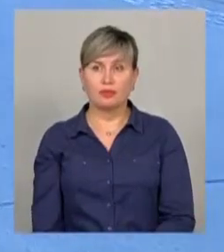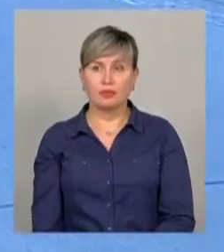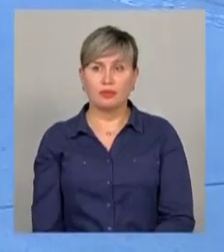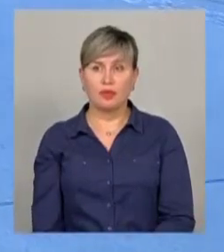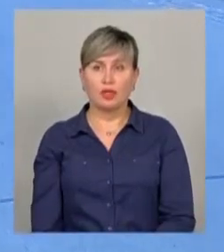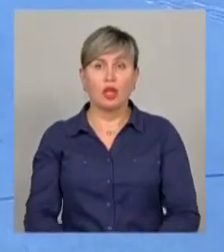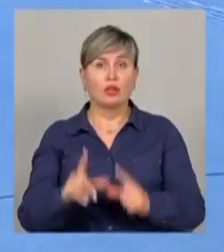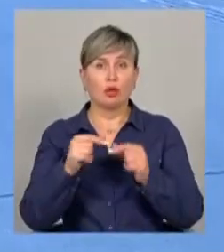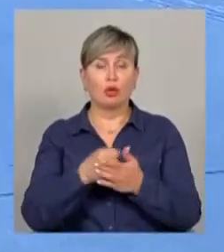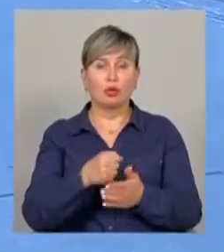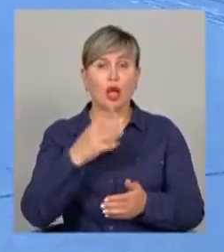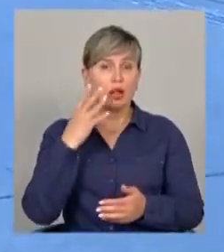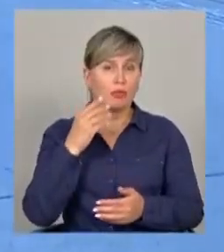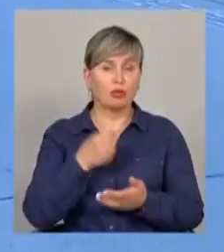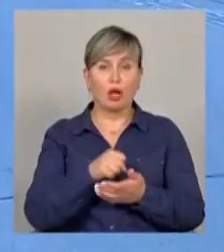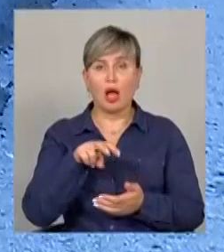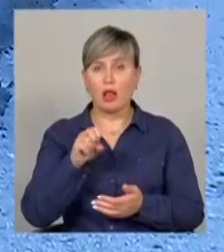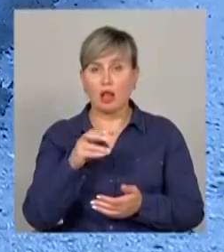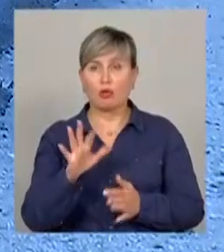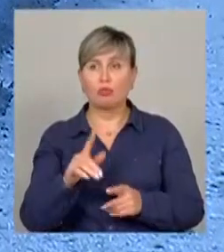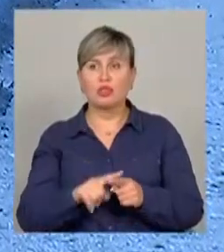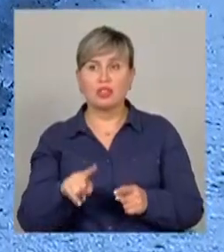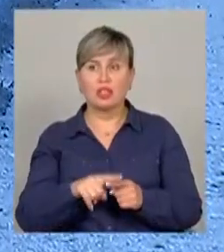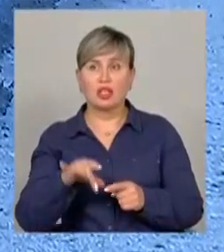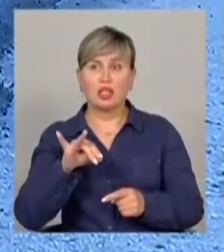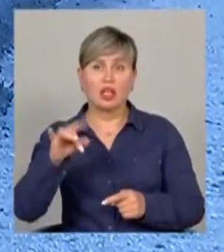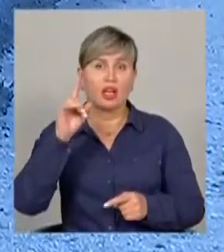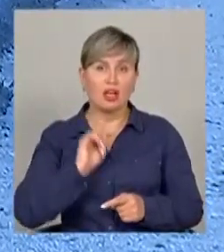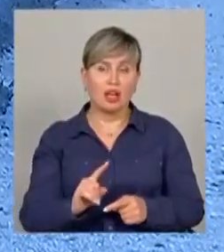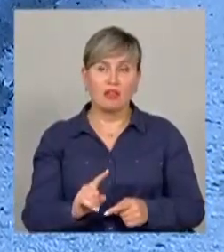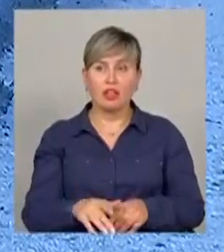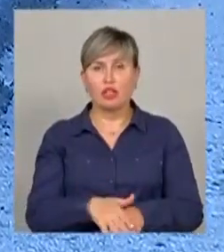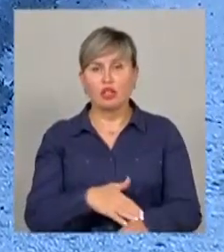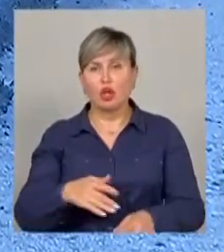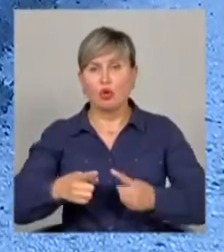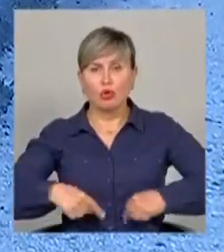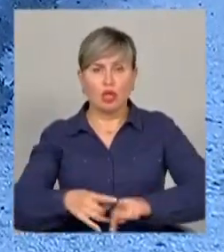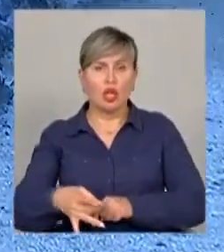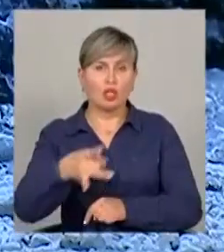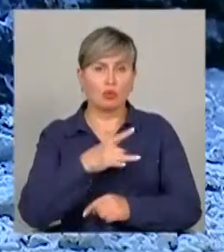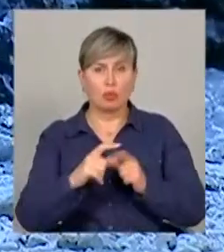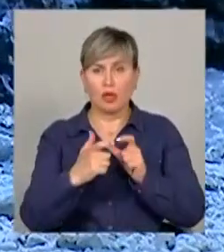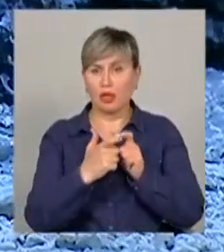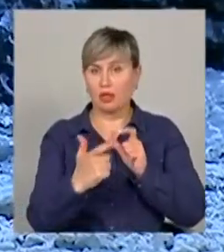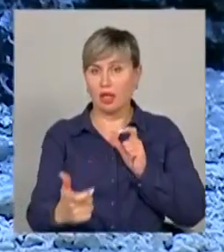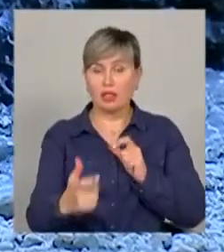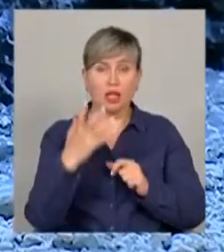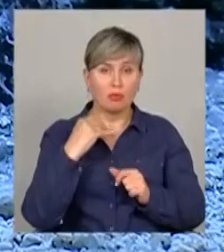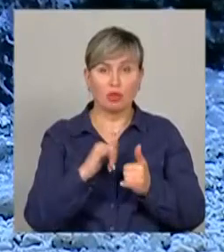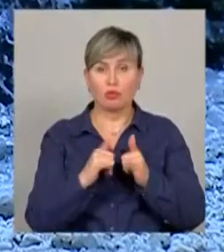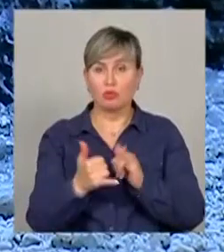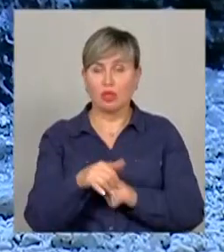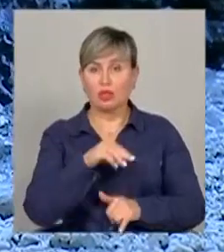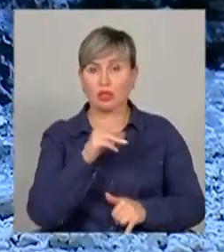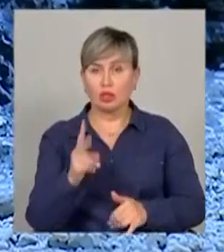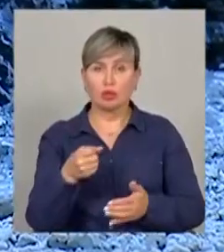Доехать от Алматы до Алаколя теперь будет быстрее и комфортнее. Долгожданный участок республиканской трассы Алматы-Оскемен от Талдыкургана